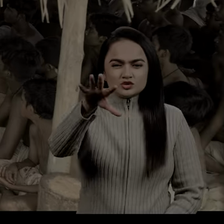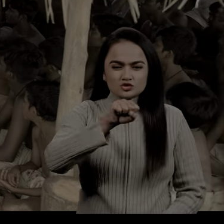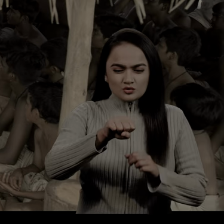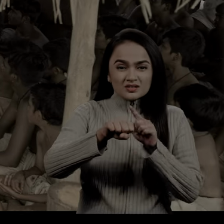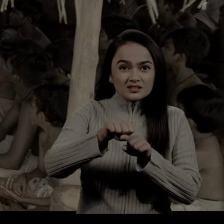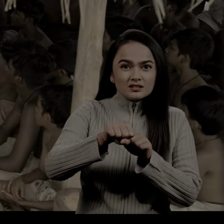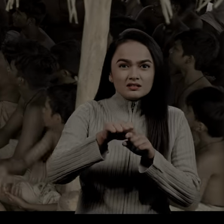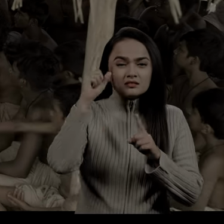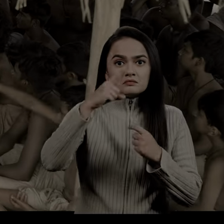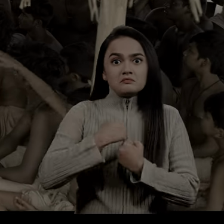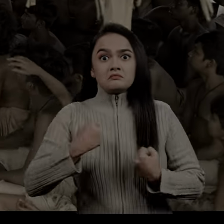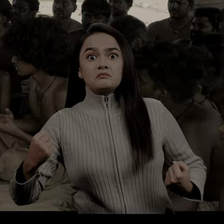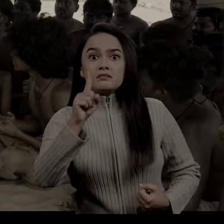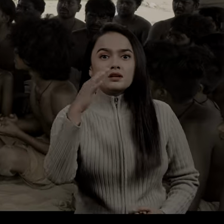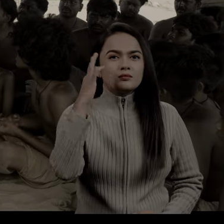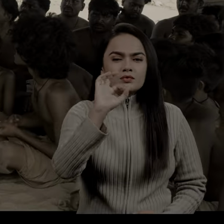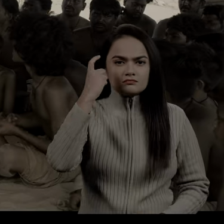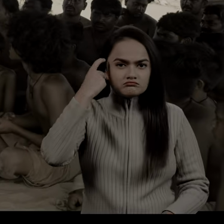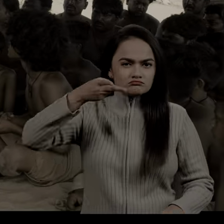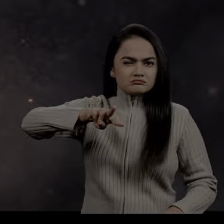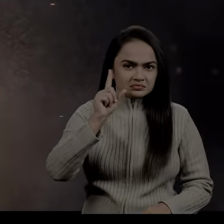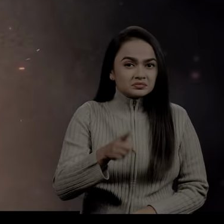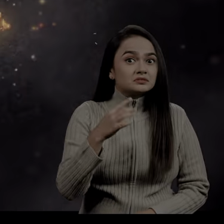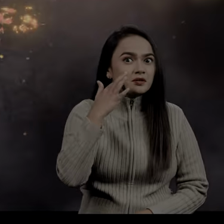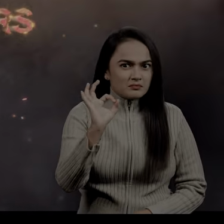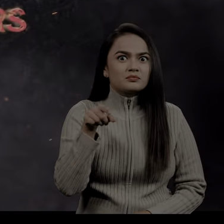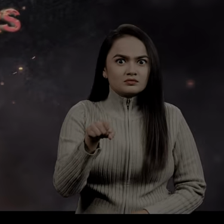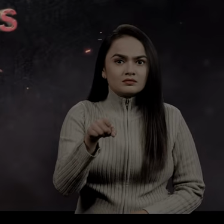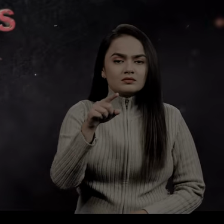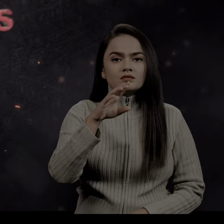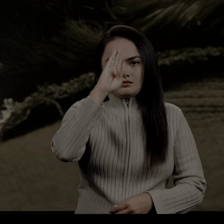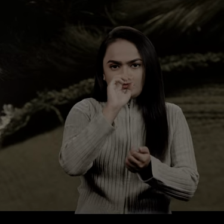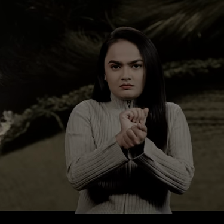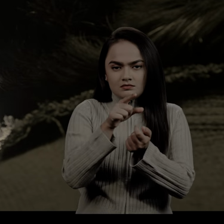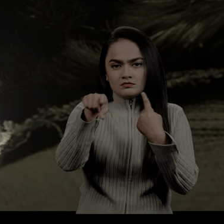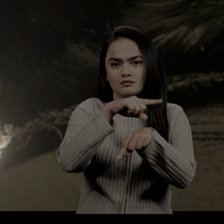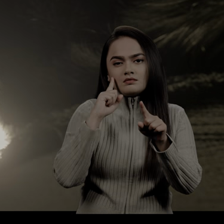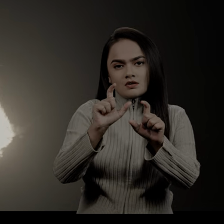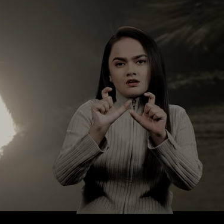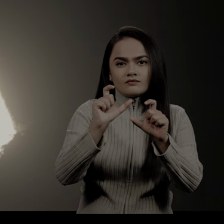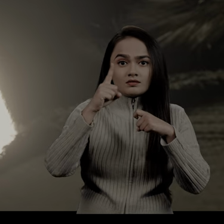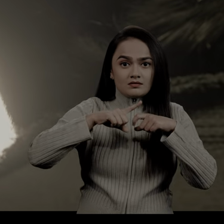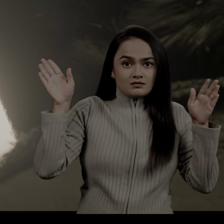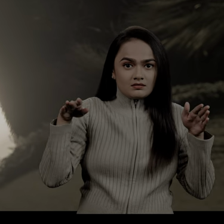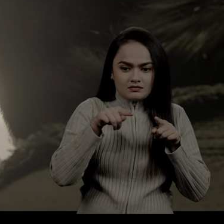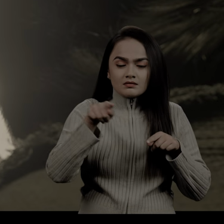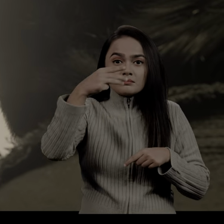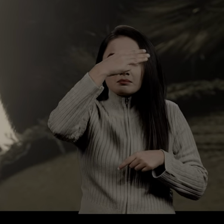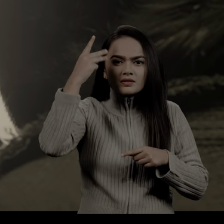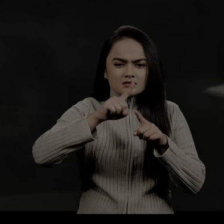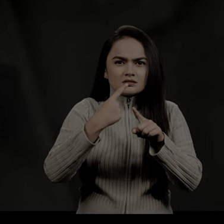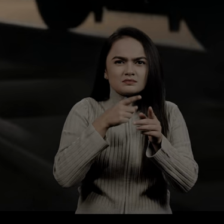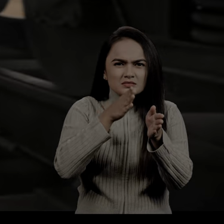దొంగతనానికి కొన్నిసార్లు ధైర్యం మాత్రమే కాదు, తెలివితేటలు కూడా కావాలి. పోలీసులకి విజ్ఞప్తి, కాకినాడ నుంచి మద్రాసు వెళ్ళు